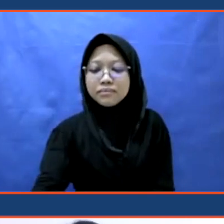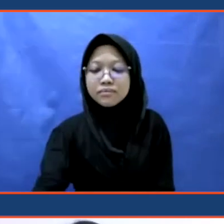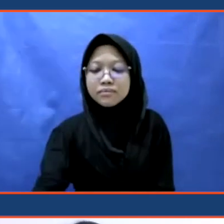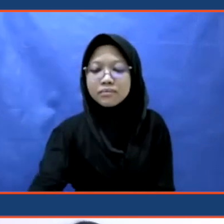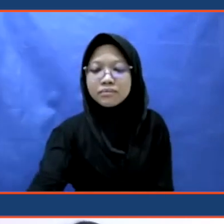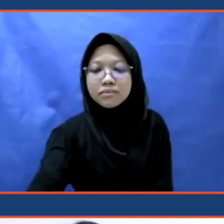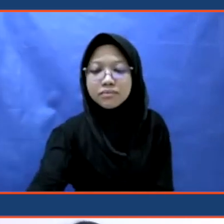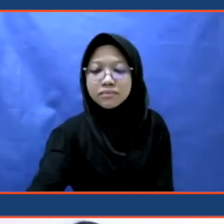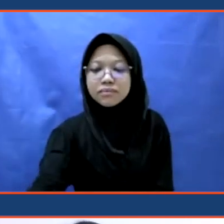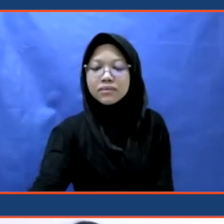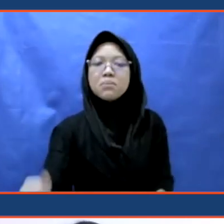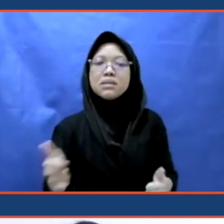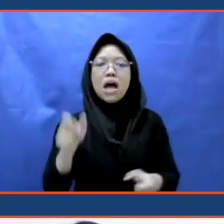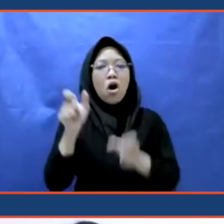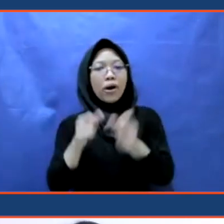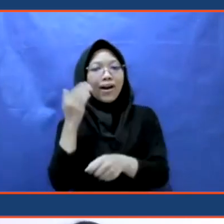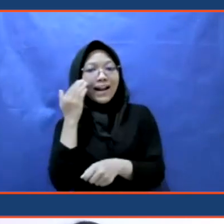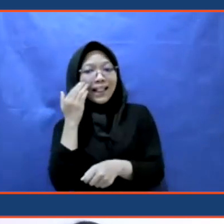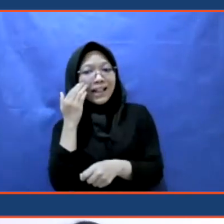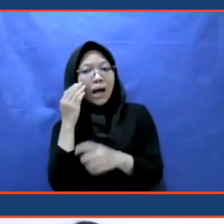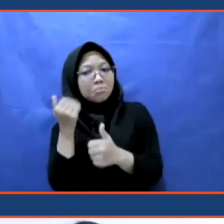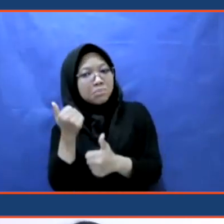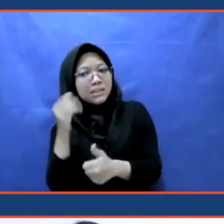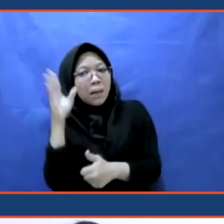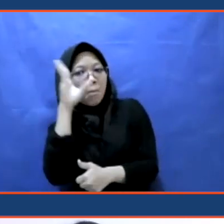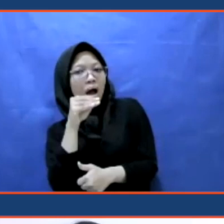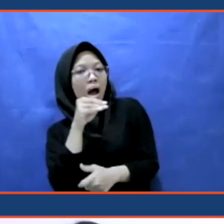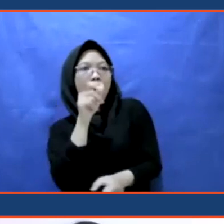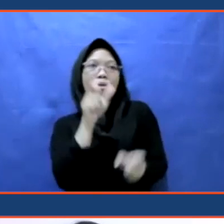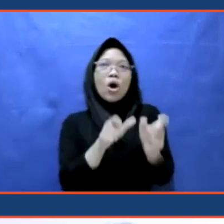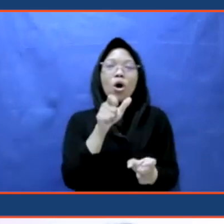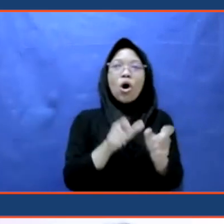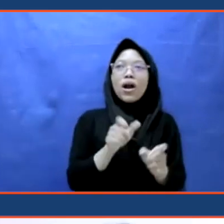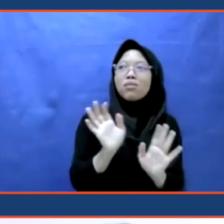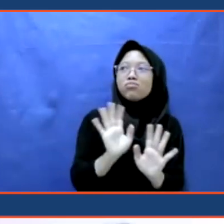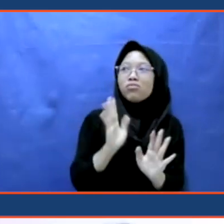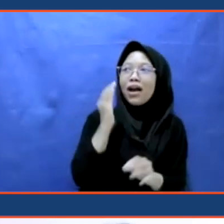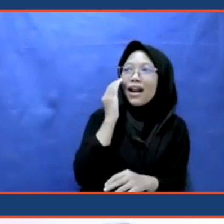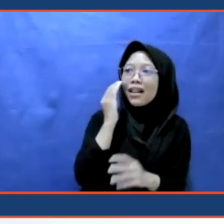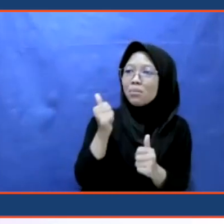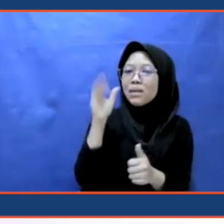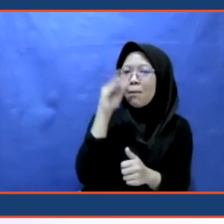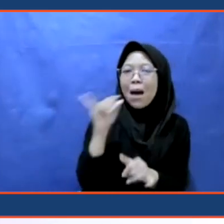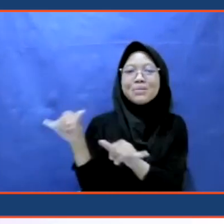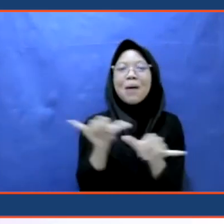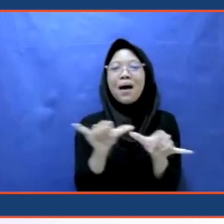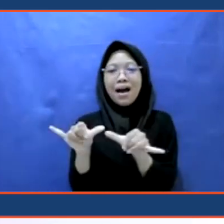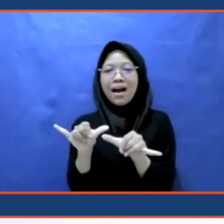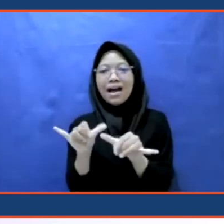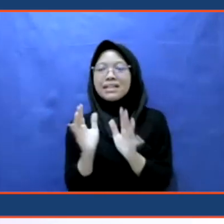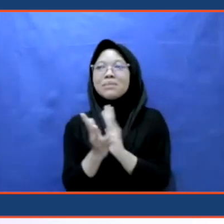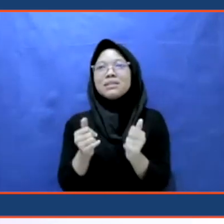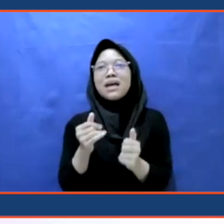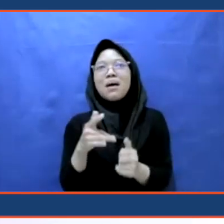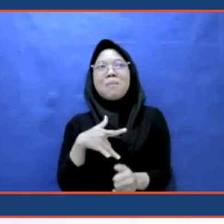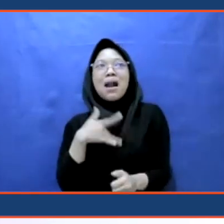dan bagaimana membuat pembelajaran ini menjadi minim full gitu ya dari pengalaman yang mereka